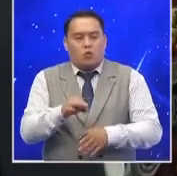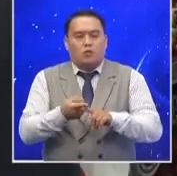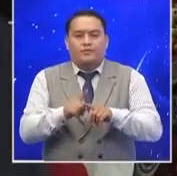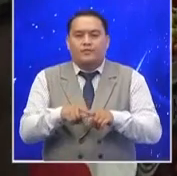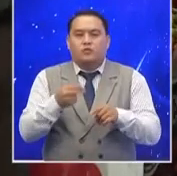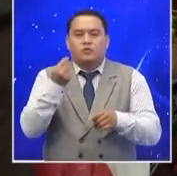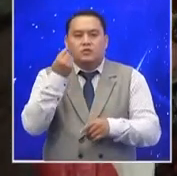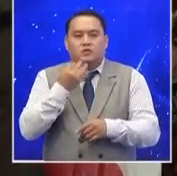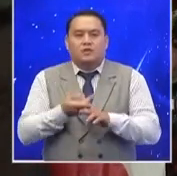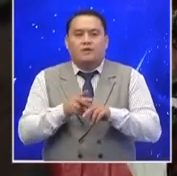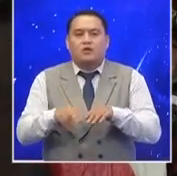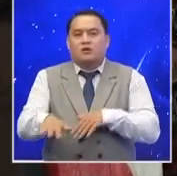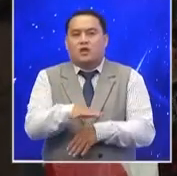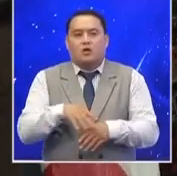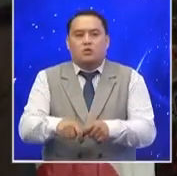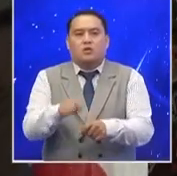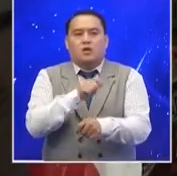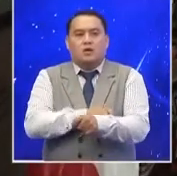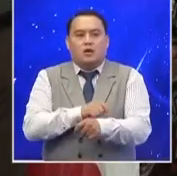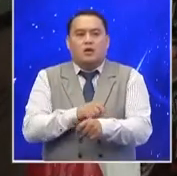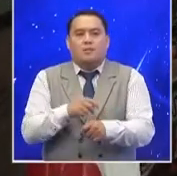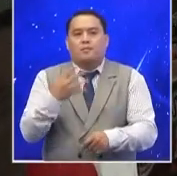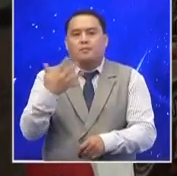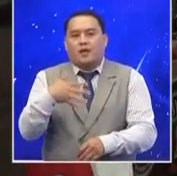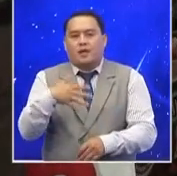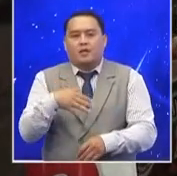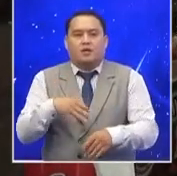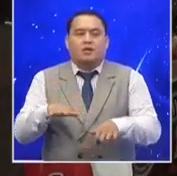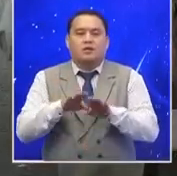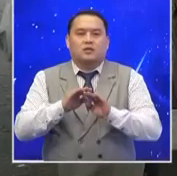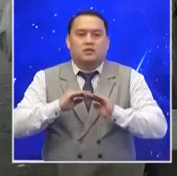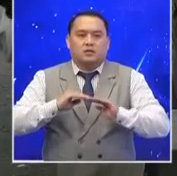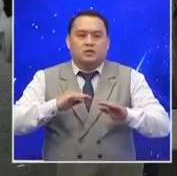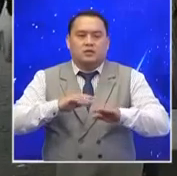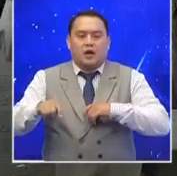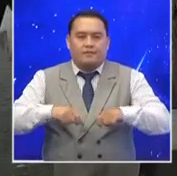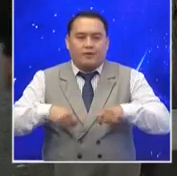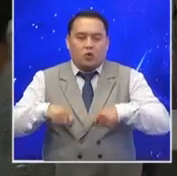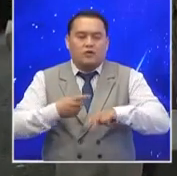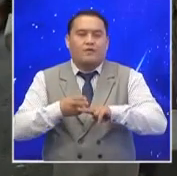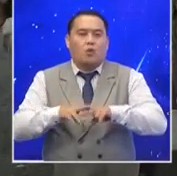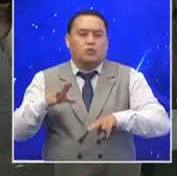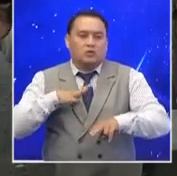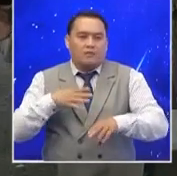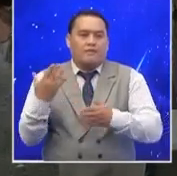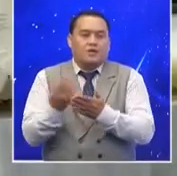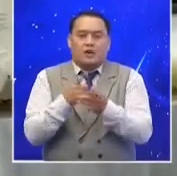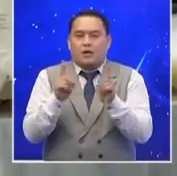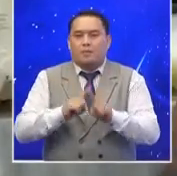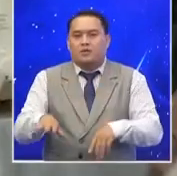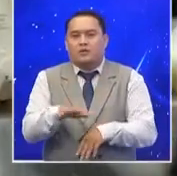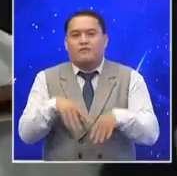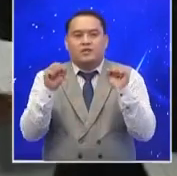цвет. Всего на территории расположились более 50 торговых лавок. Сельскохозяйственная ярмарка – это своего рода